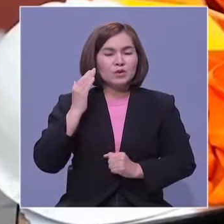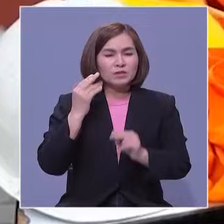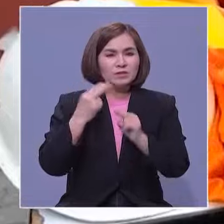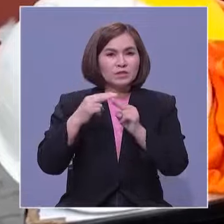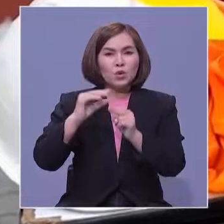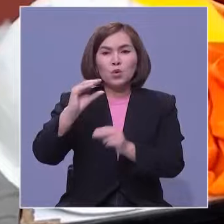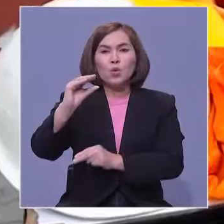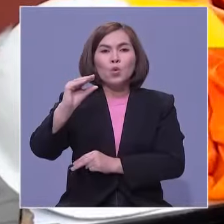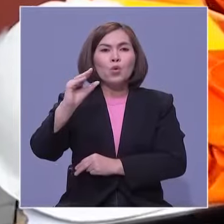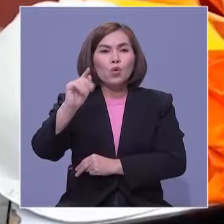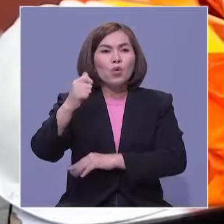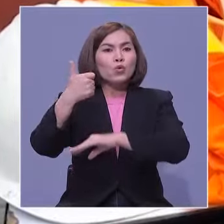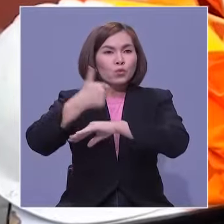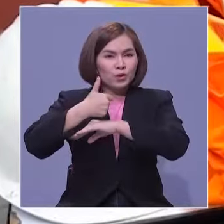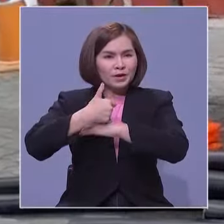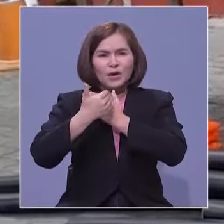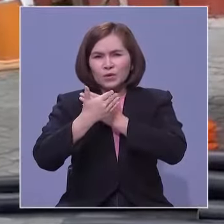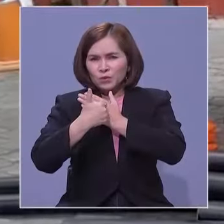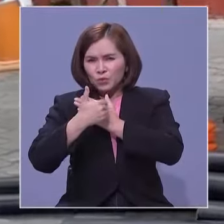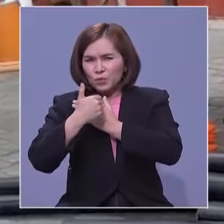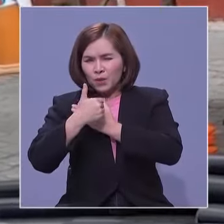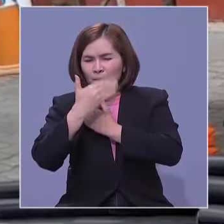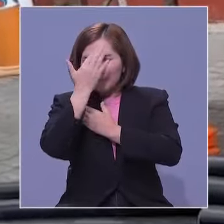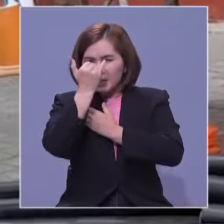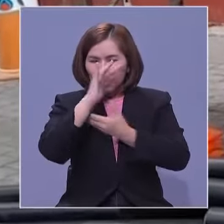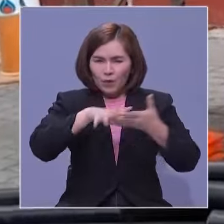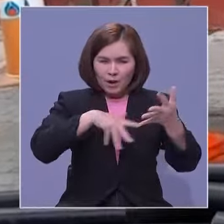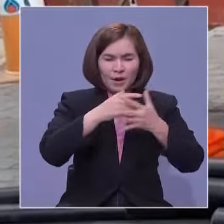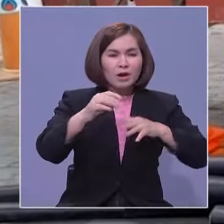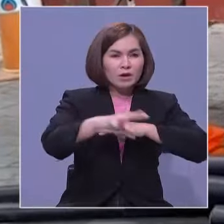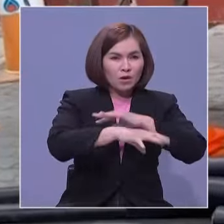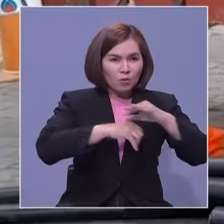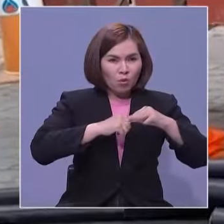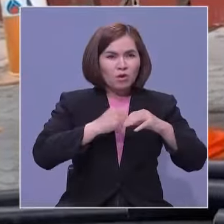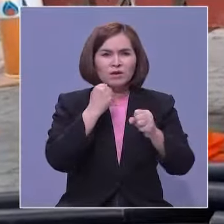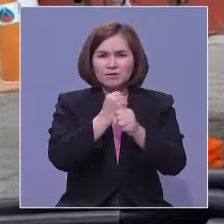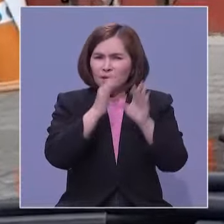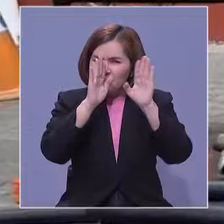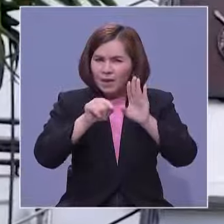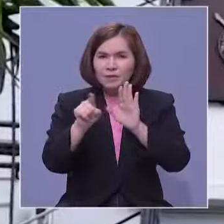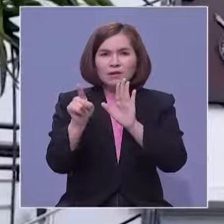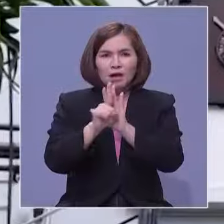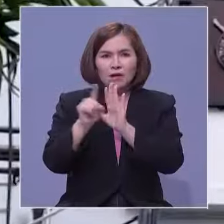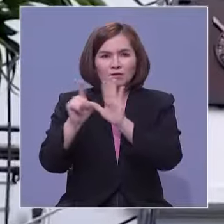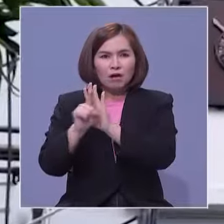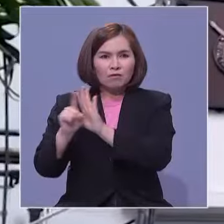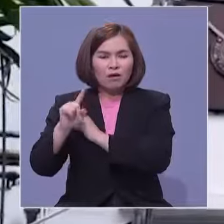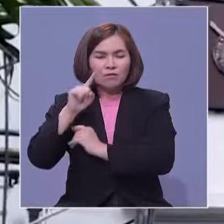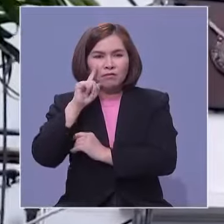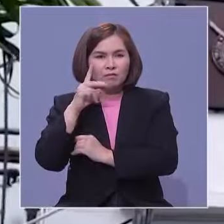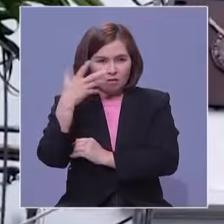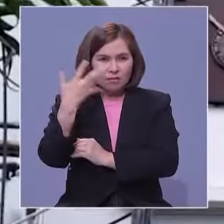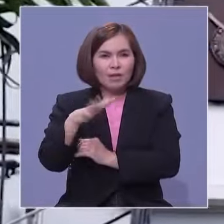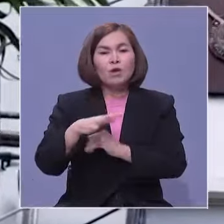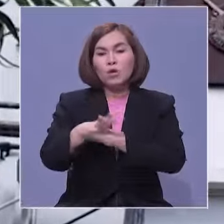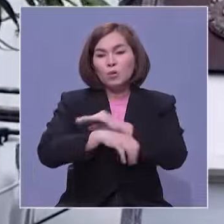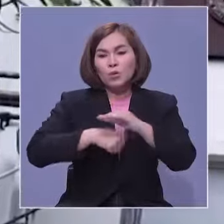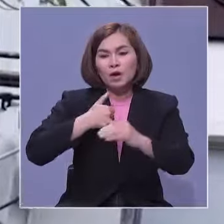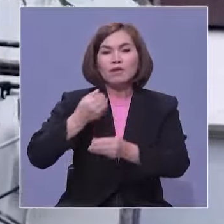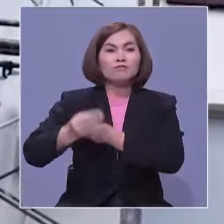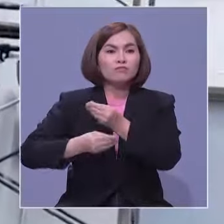หัวหน้าแก๊งมาชวนให้ไปลงมือก่อเหตุนะฮะซึ่งทำแบบเมาหลายครั้งแล้วพอขโมยสายเคเบิลได้ก็นำไป